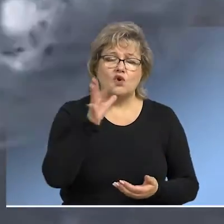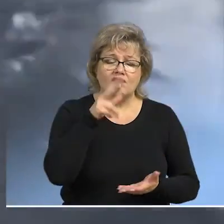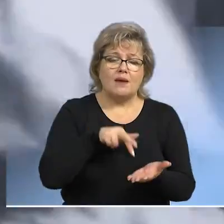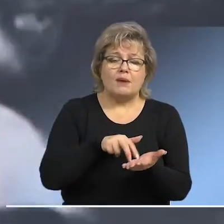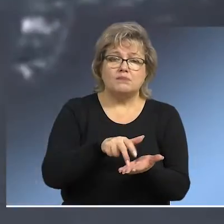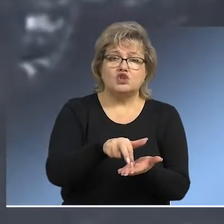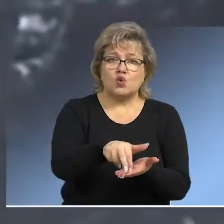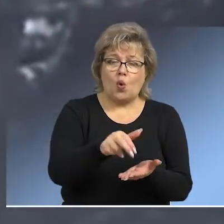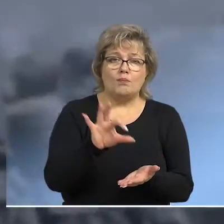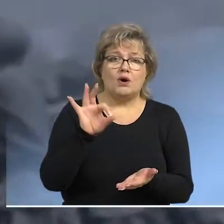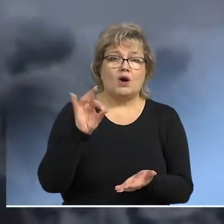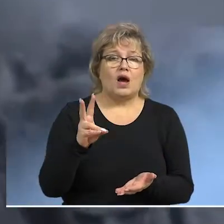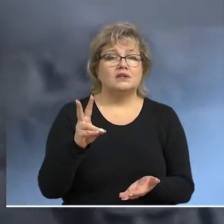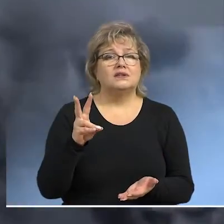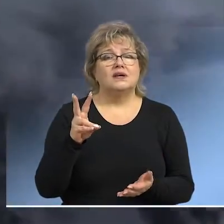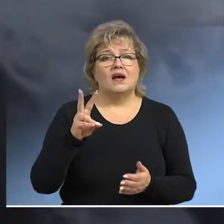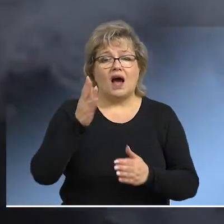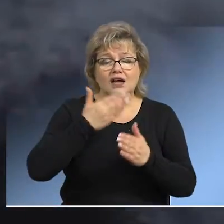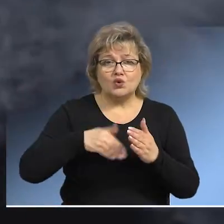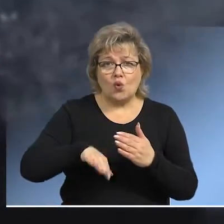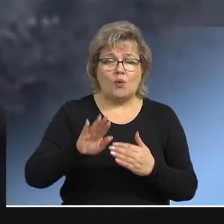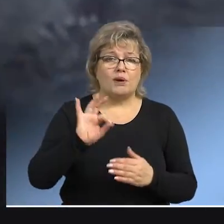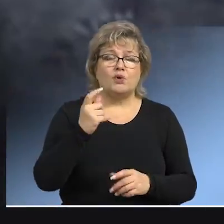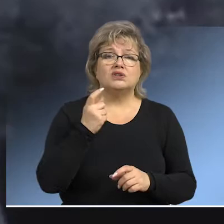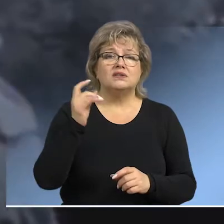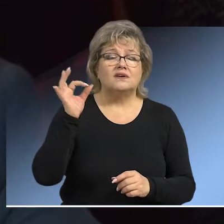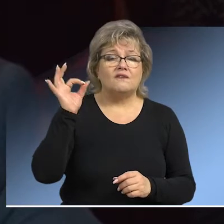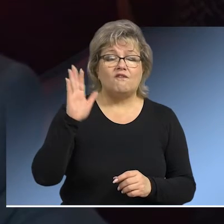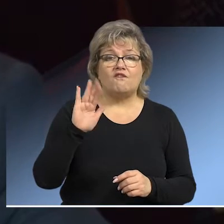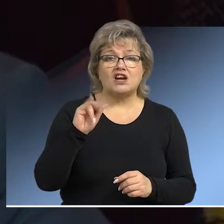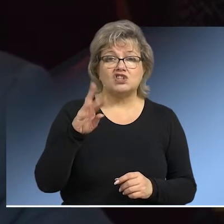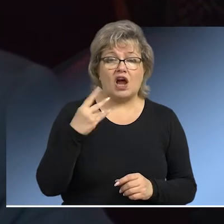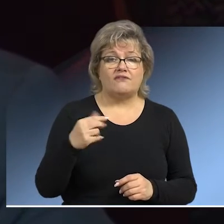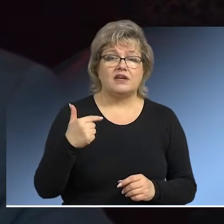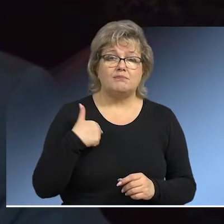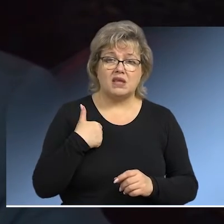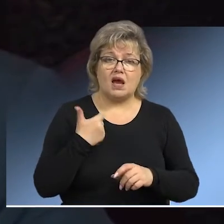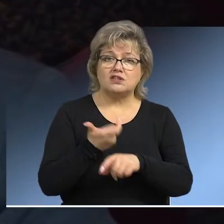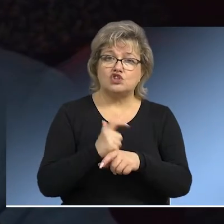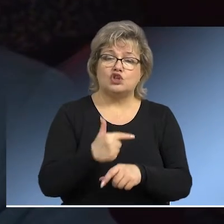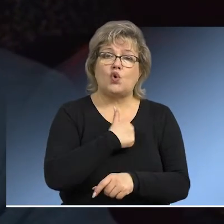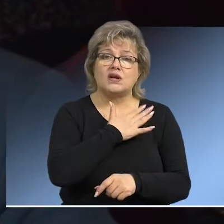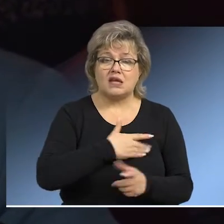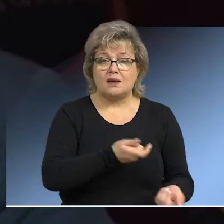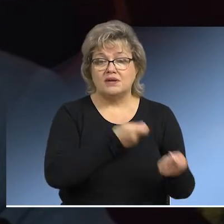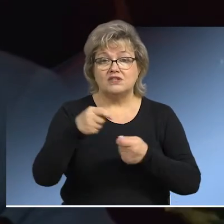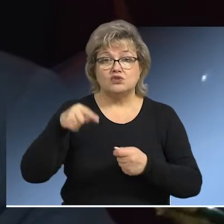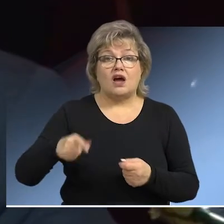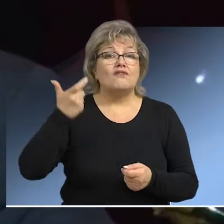все пешком. Окопы. Под Варшавой меня тяжело ранило, привезли в Новочеркасск, вот сюда.